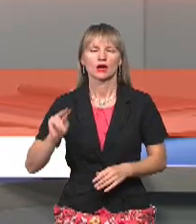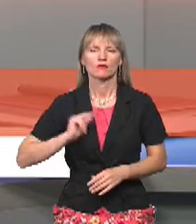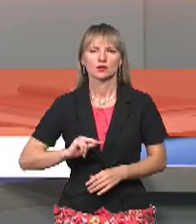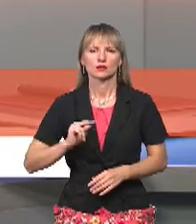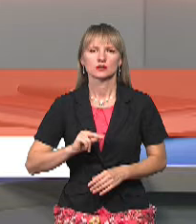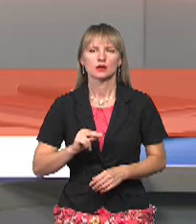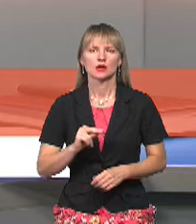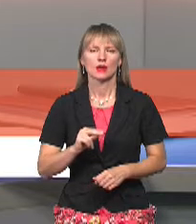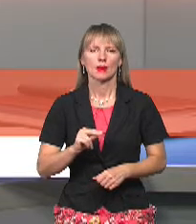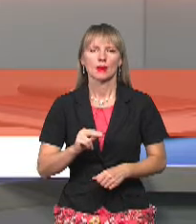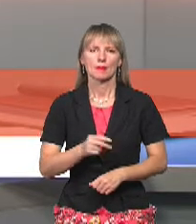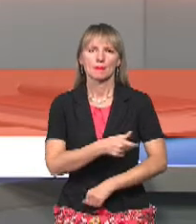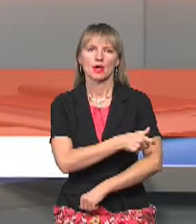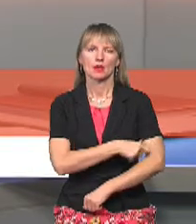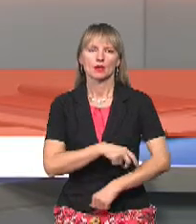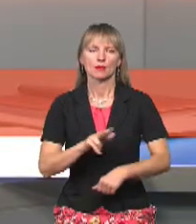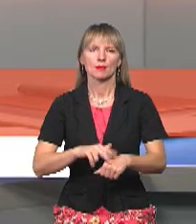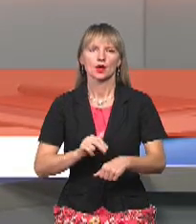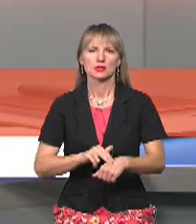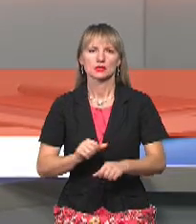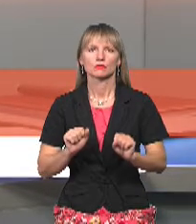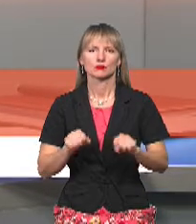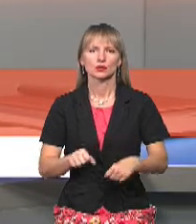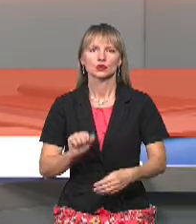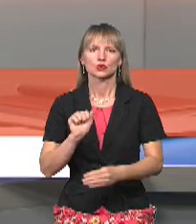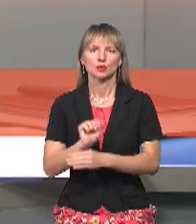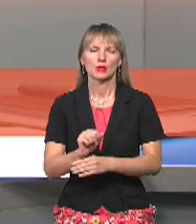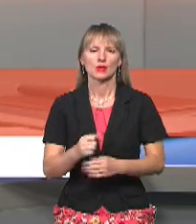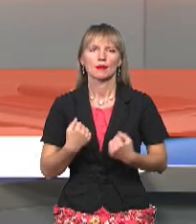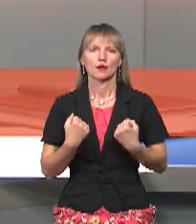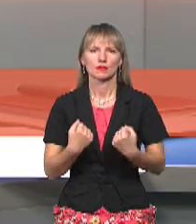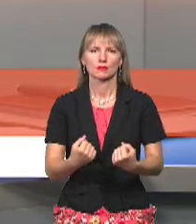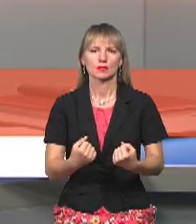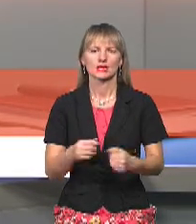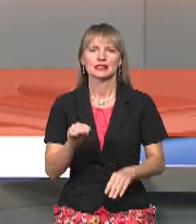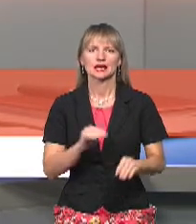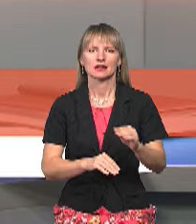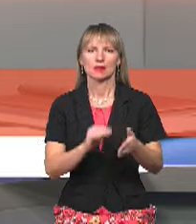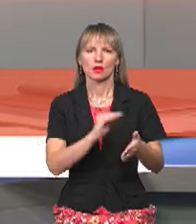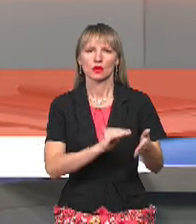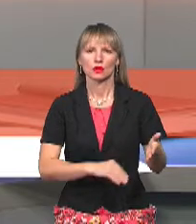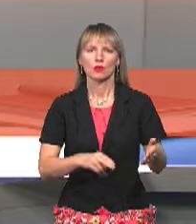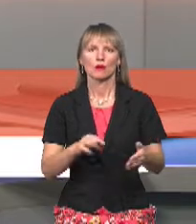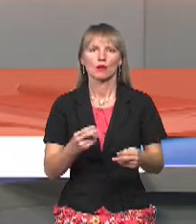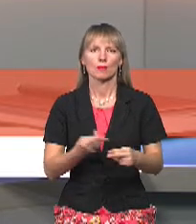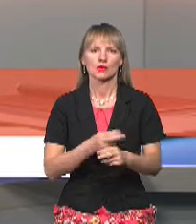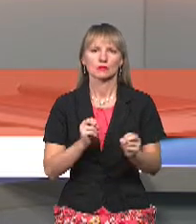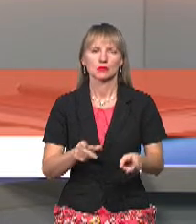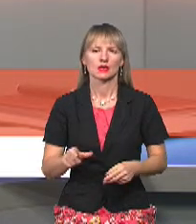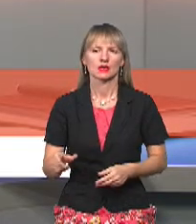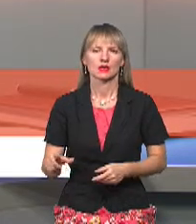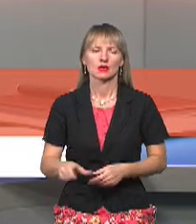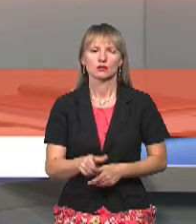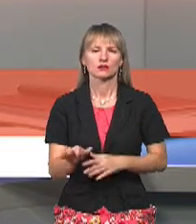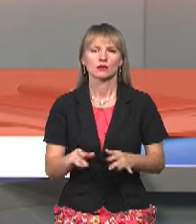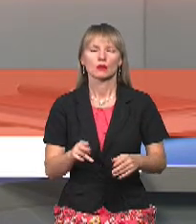функції патрульної поліції, тобто можна буде зупиняти автомобілі, складати протоколи по безпеці дорожнього руху, по